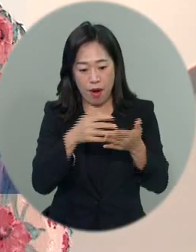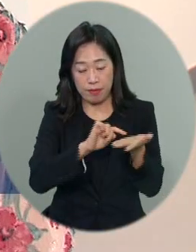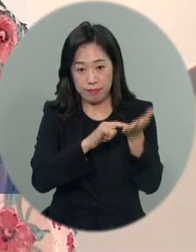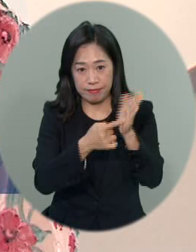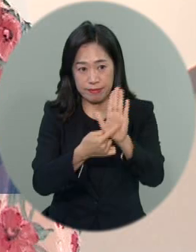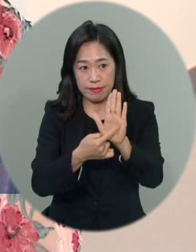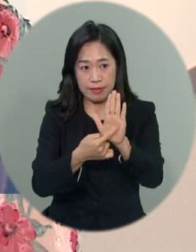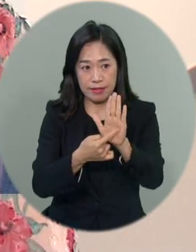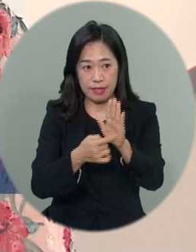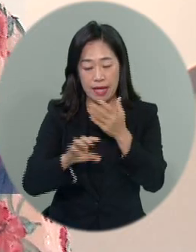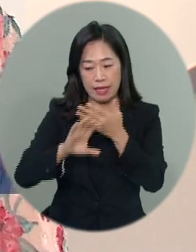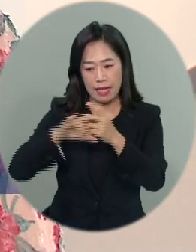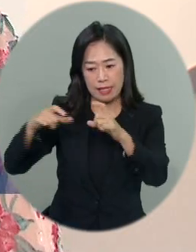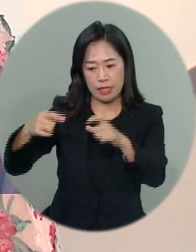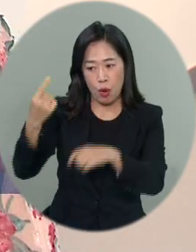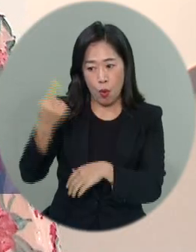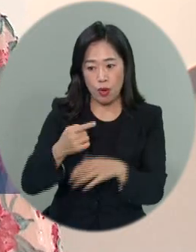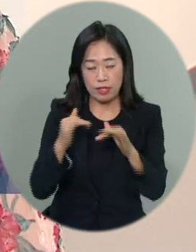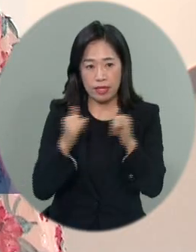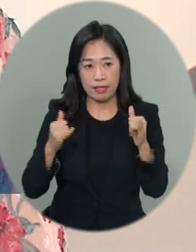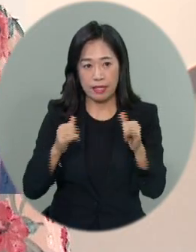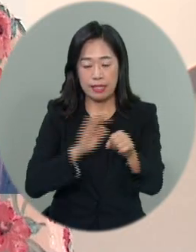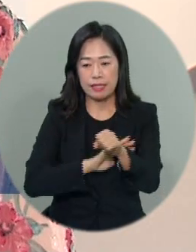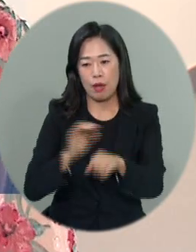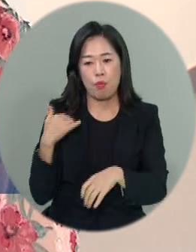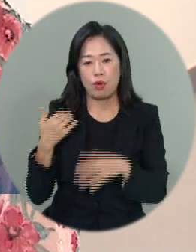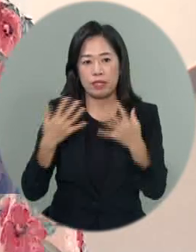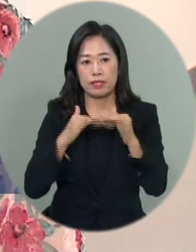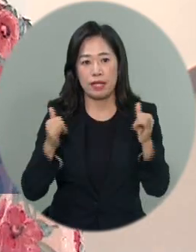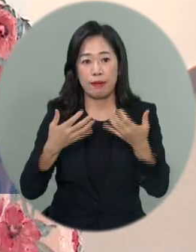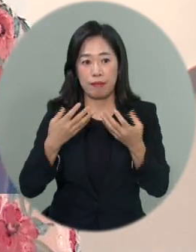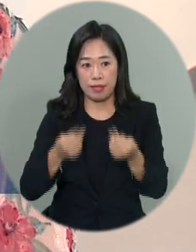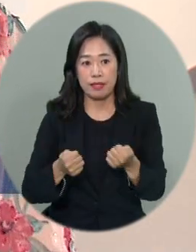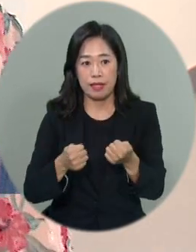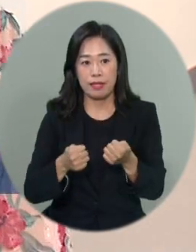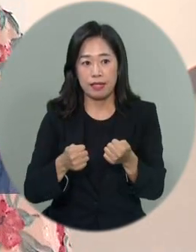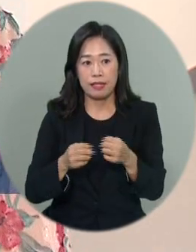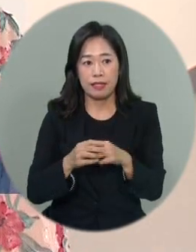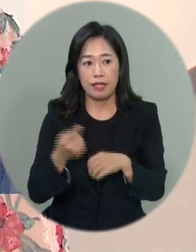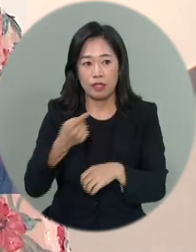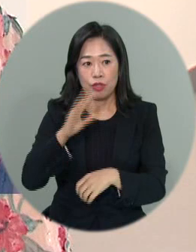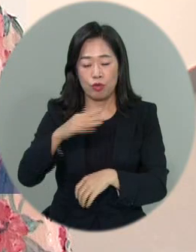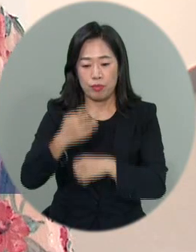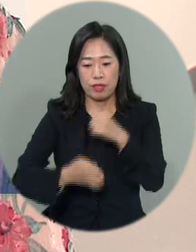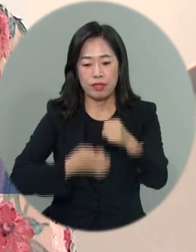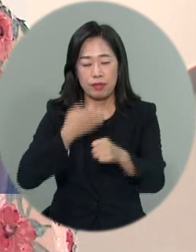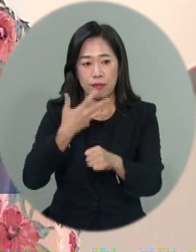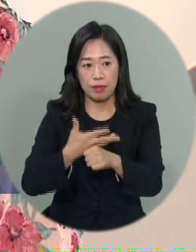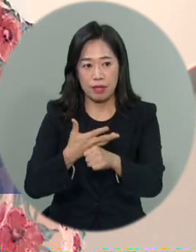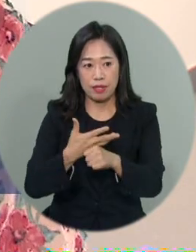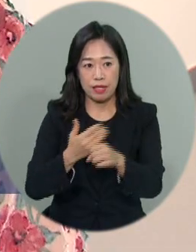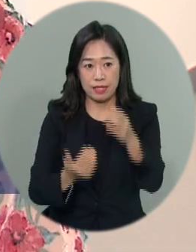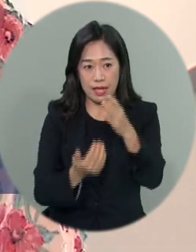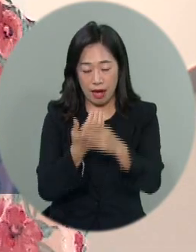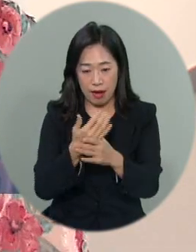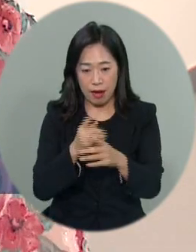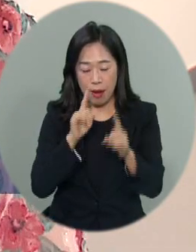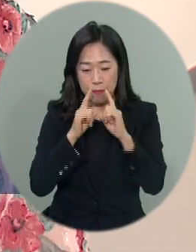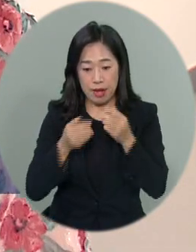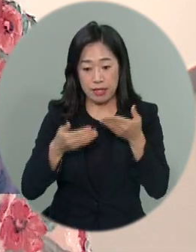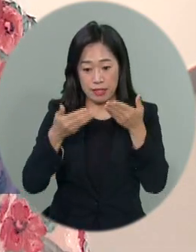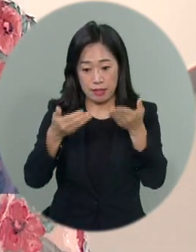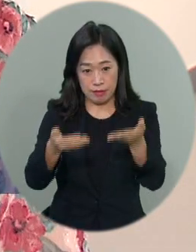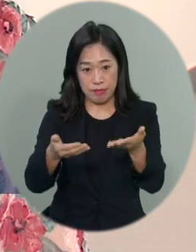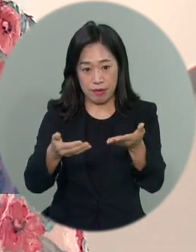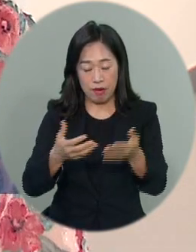오신 분들은 잘 모르신 분들이 많으시더라고요. 1948년에 있었던 사건이었다고 얘기를